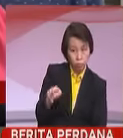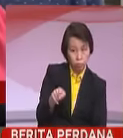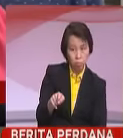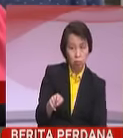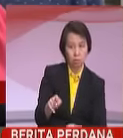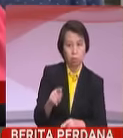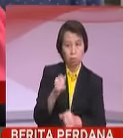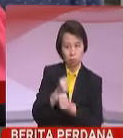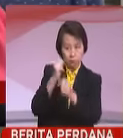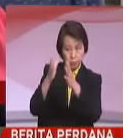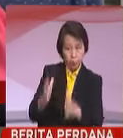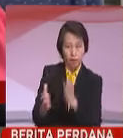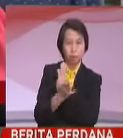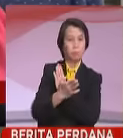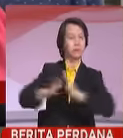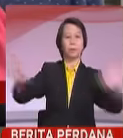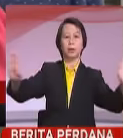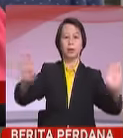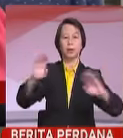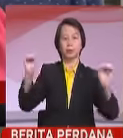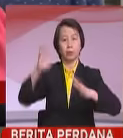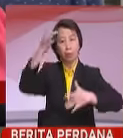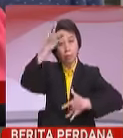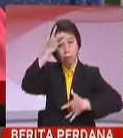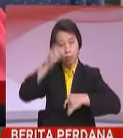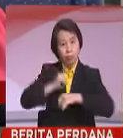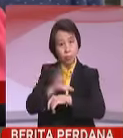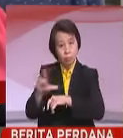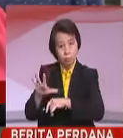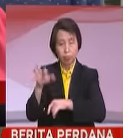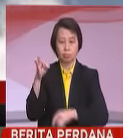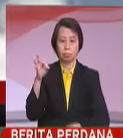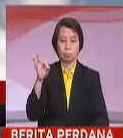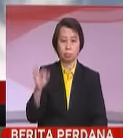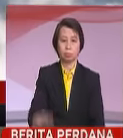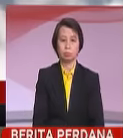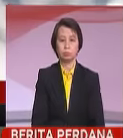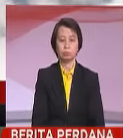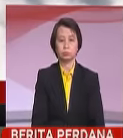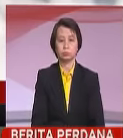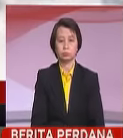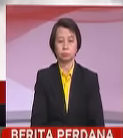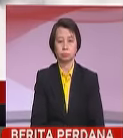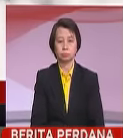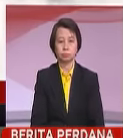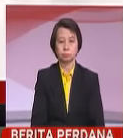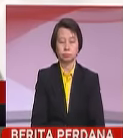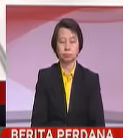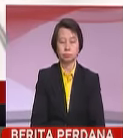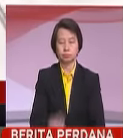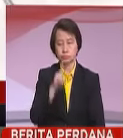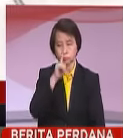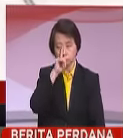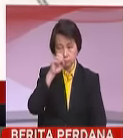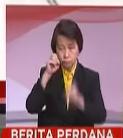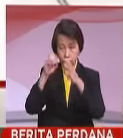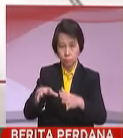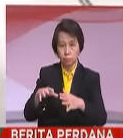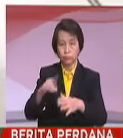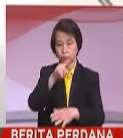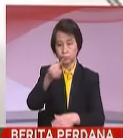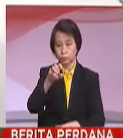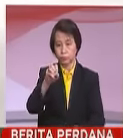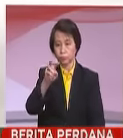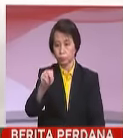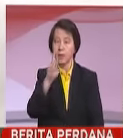tenaga kerja adalah bebas daripada jangkitan virus COVID-19. Saringan COVID-19 di Zon Merah